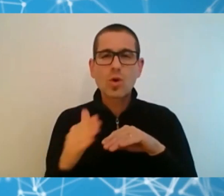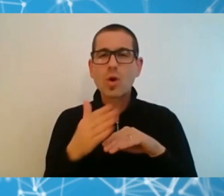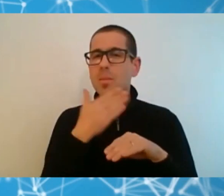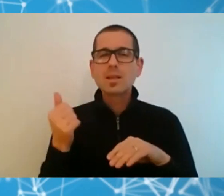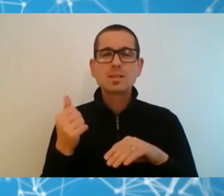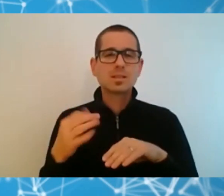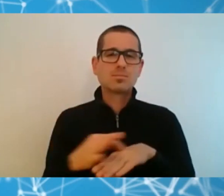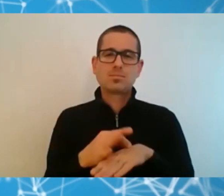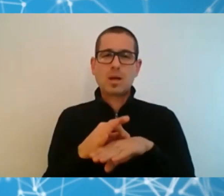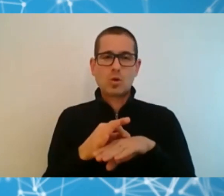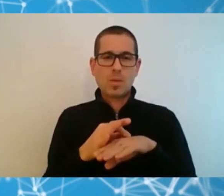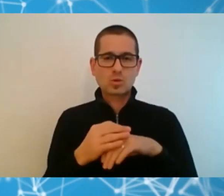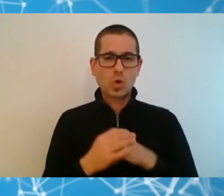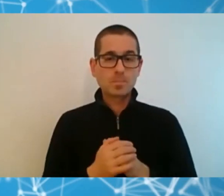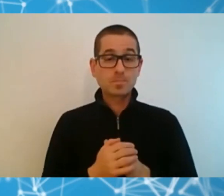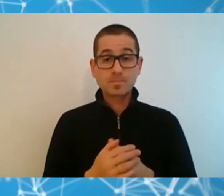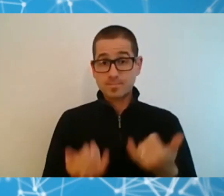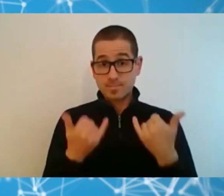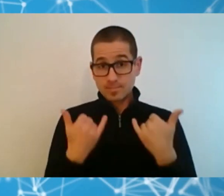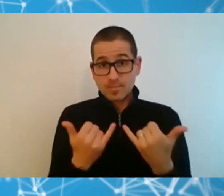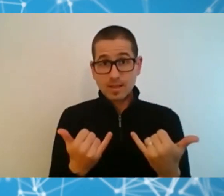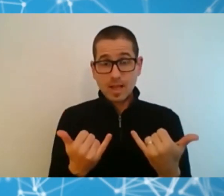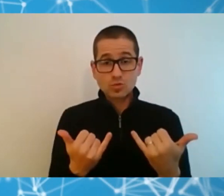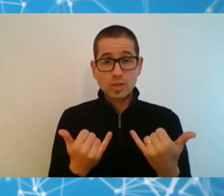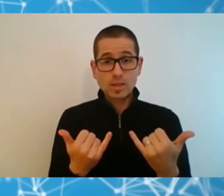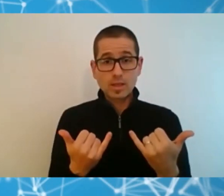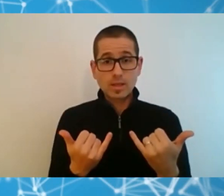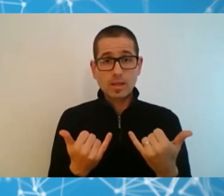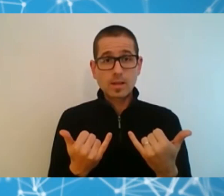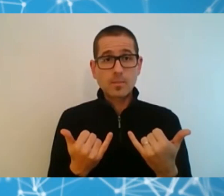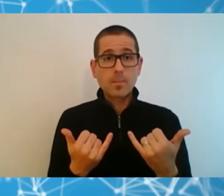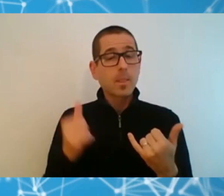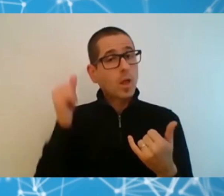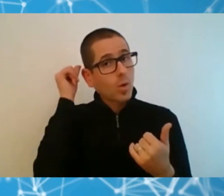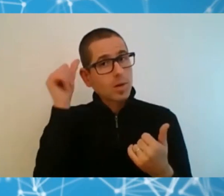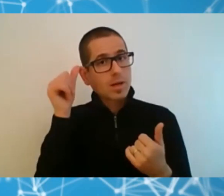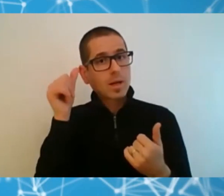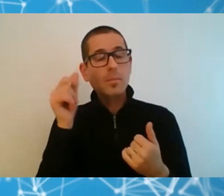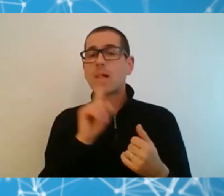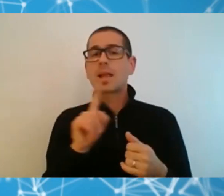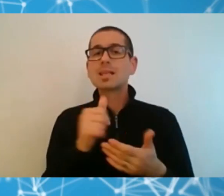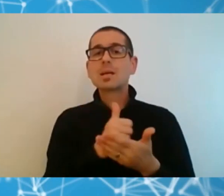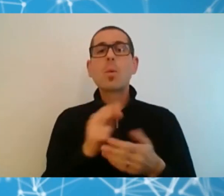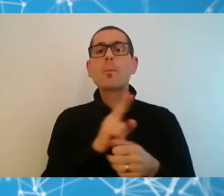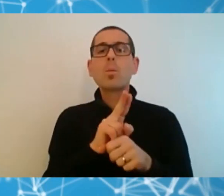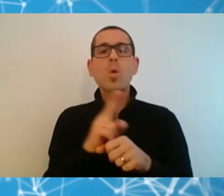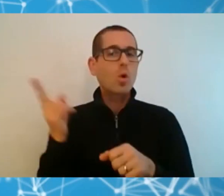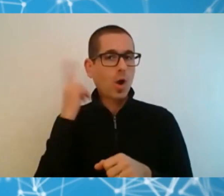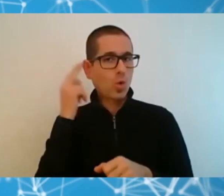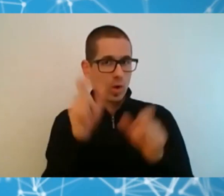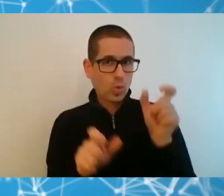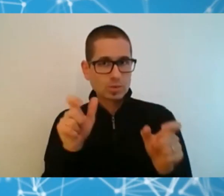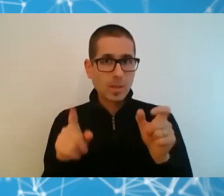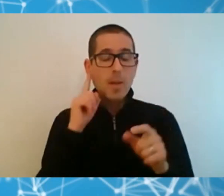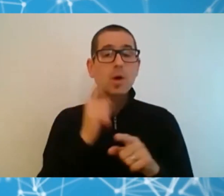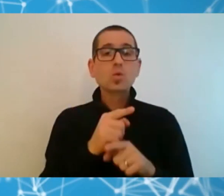In dan današnji ne operiramo samo popolnoma gluhih pacientov, ampak tudi take,